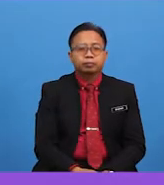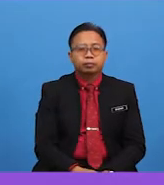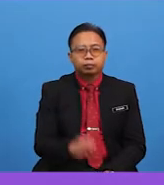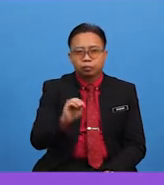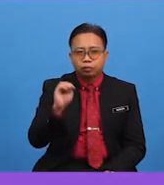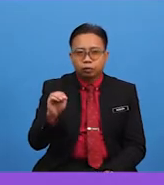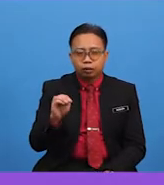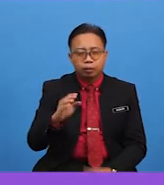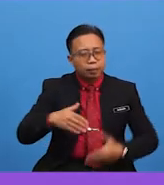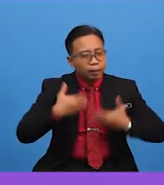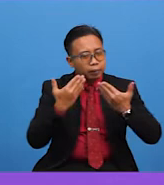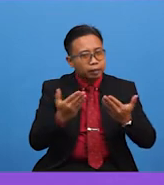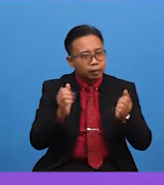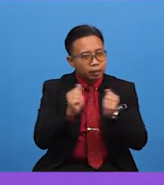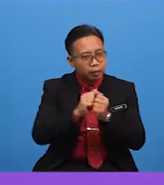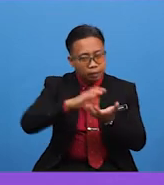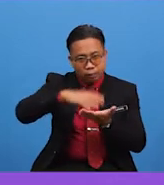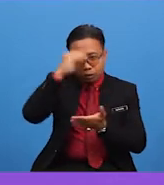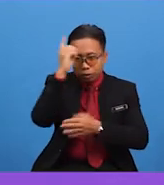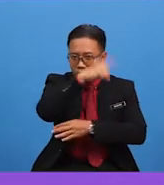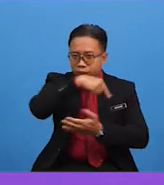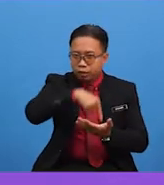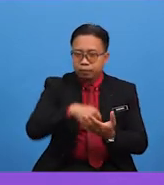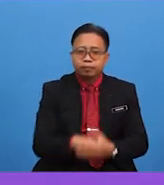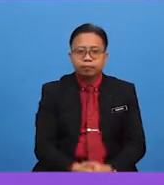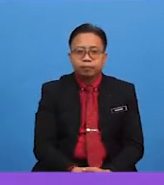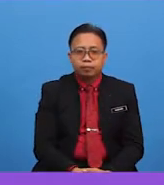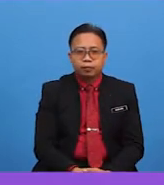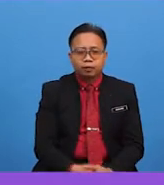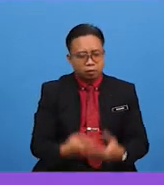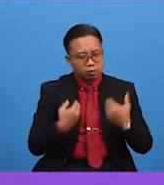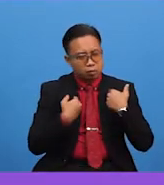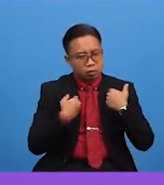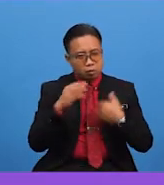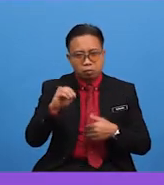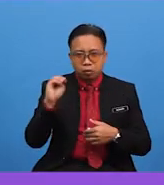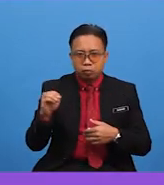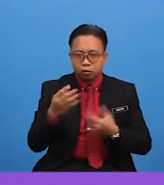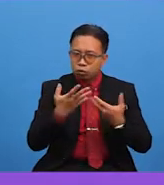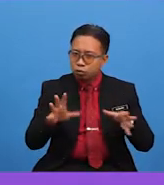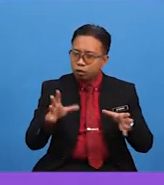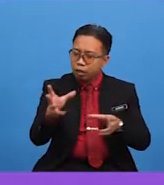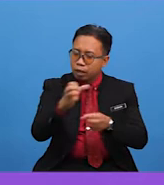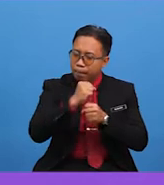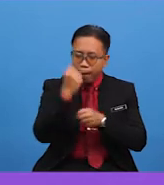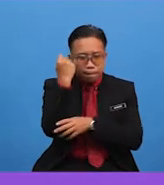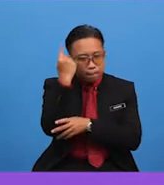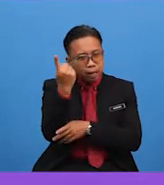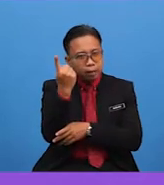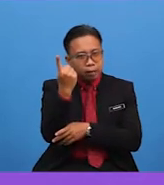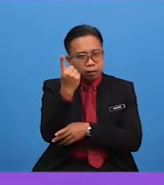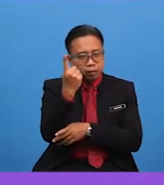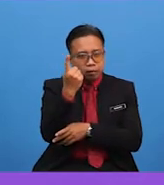Baiklah murid-murid, bagaimana dengan pelajaran hari ini? Adakah murid-murid dapat